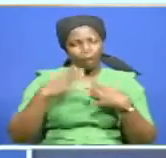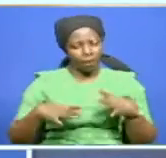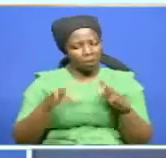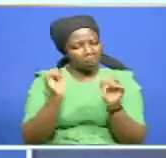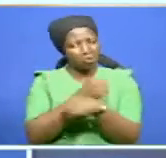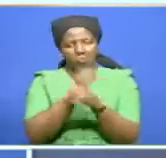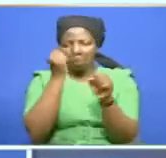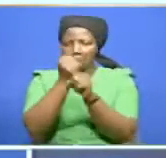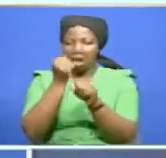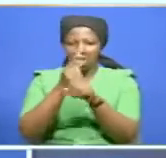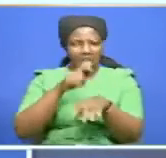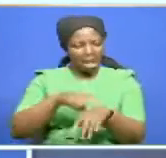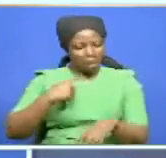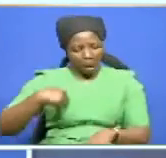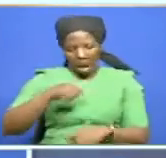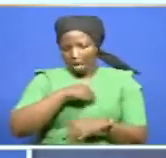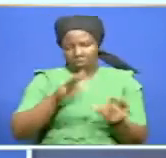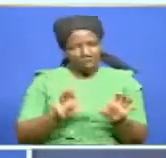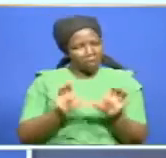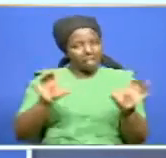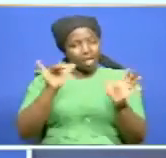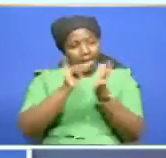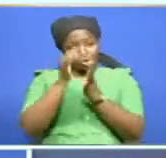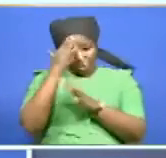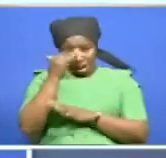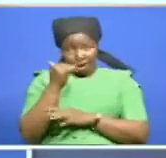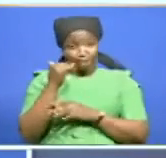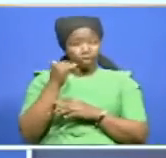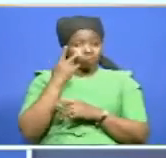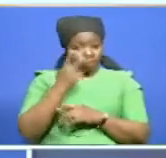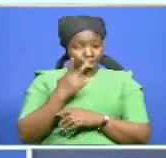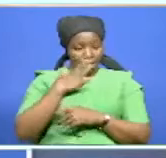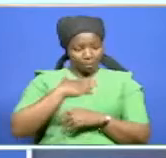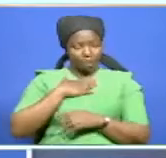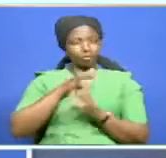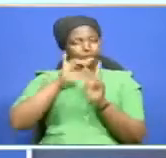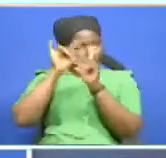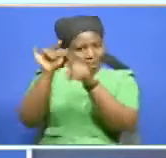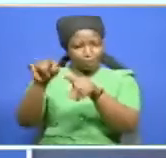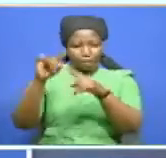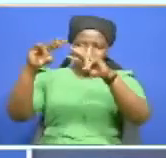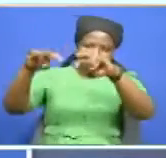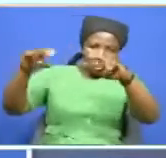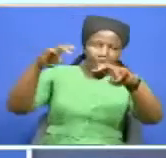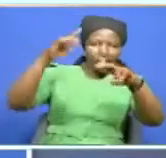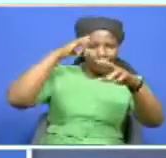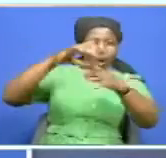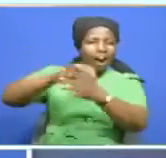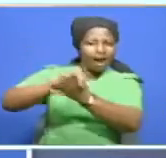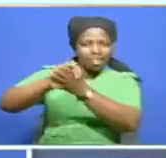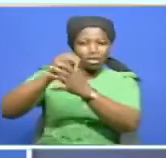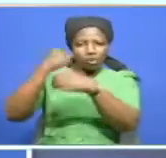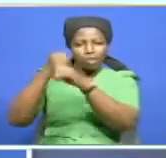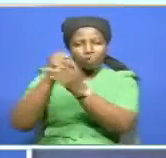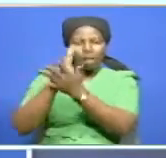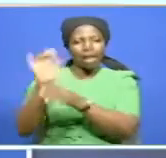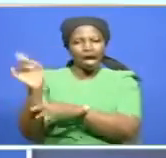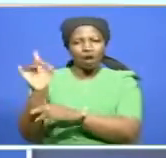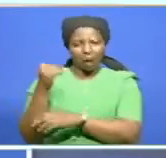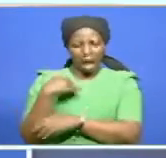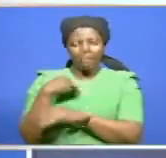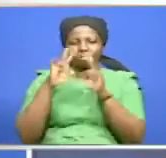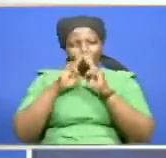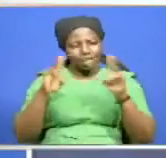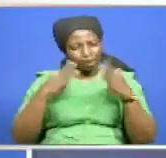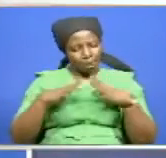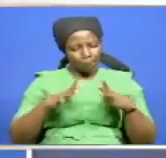tukitengana. Na nipa mnaona mimi nikienda kutafuta handshake. Ndio Nairobi iwe na amani, wananchi waishi